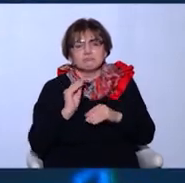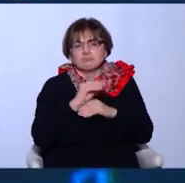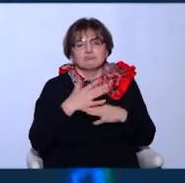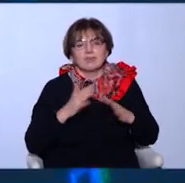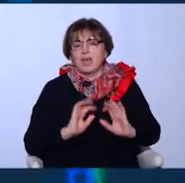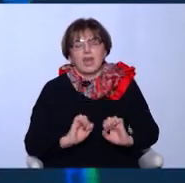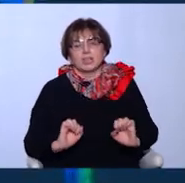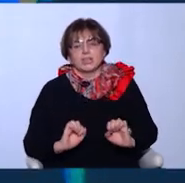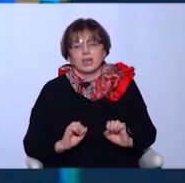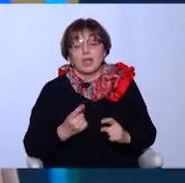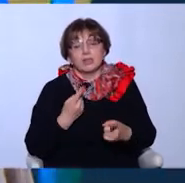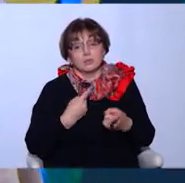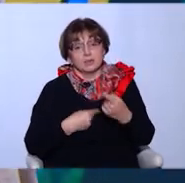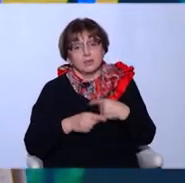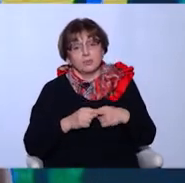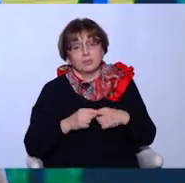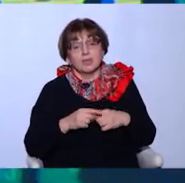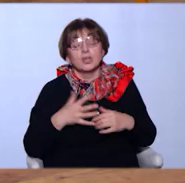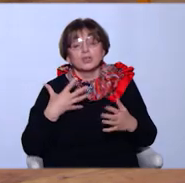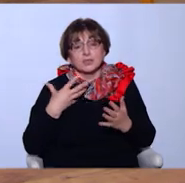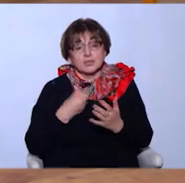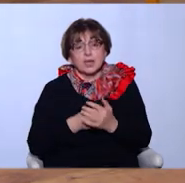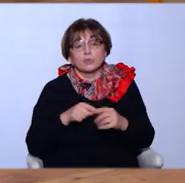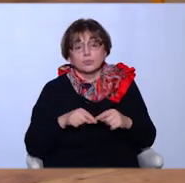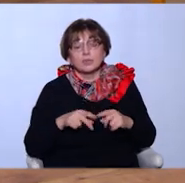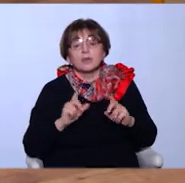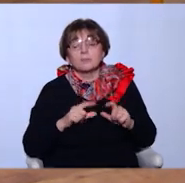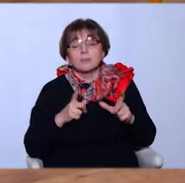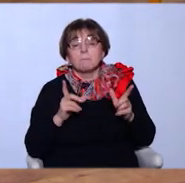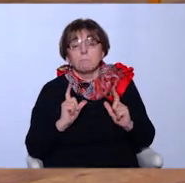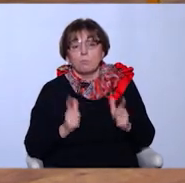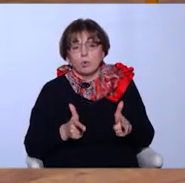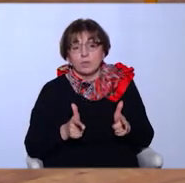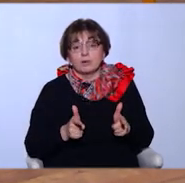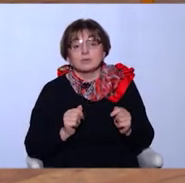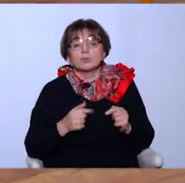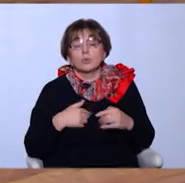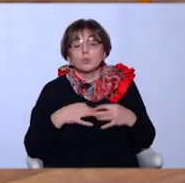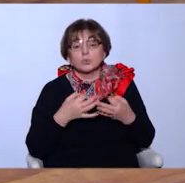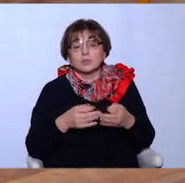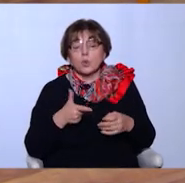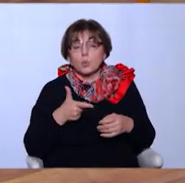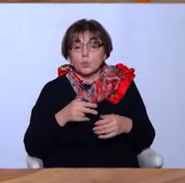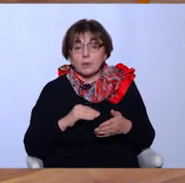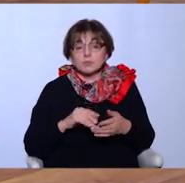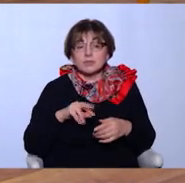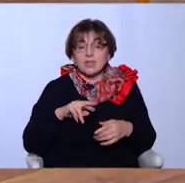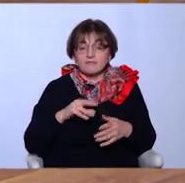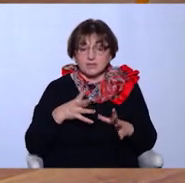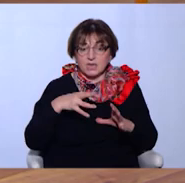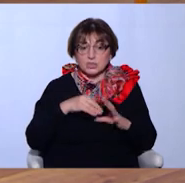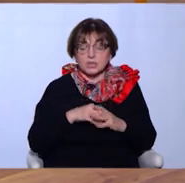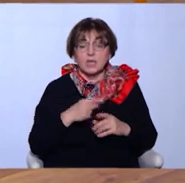ახლა კი დაუბრუნდეთ საკუთრივ ჩვენს მონაკვეთს. როგორც უკვე გითხარით, გურამიშვილის დავითიანში